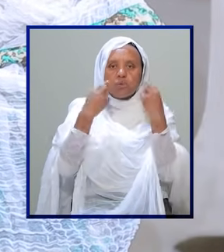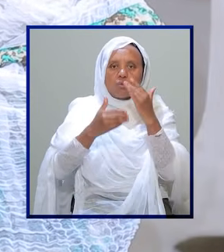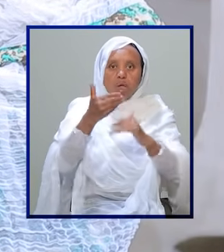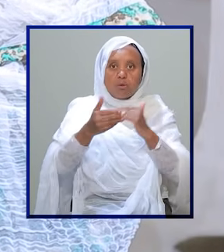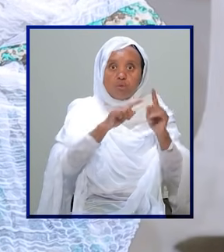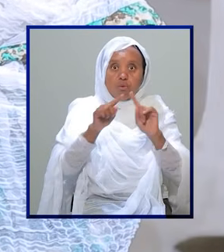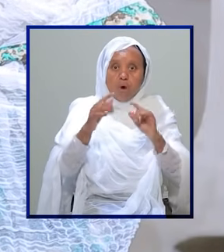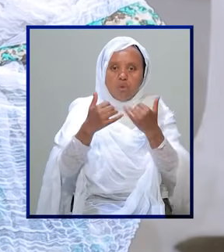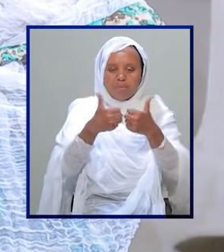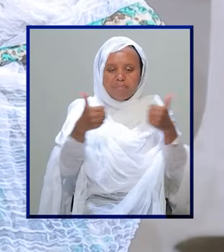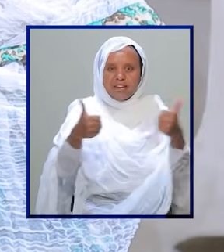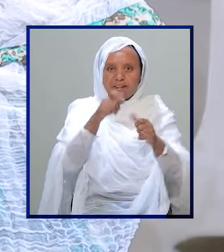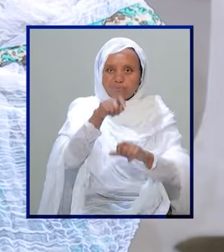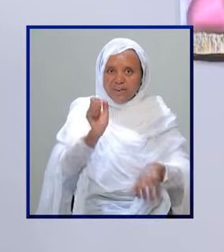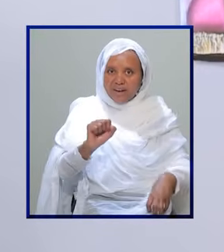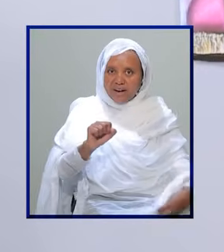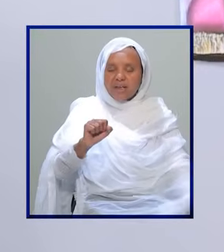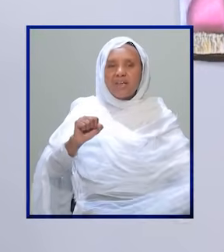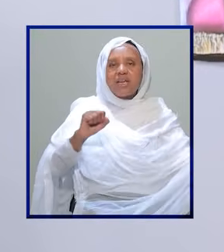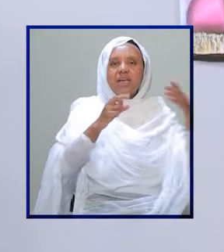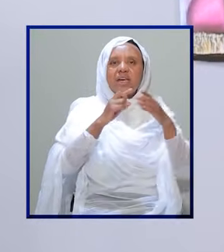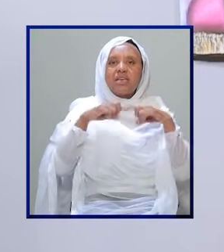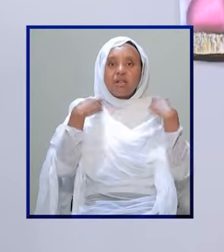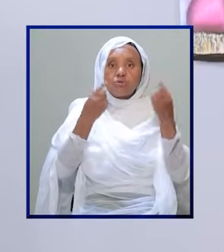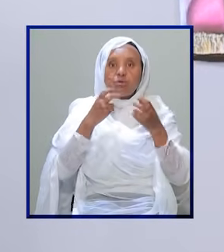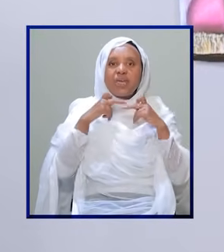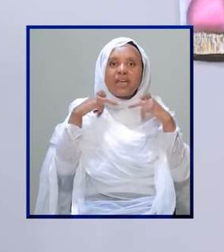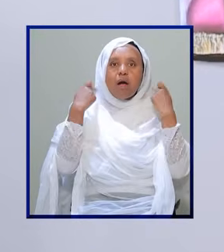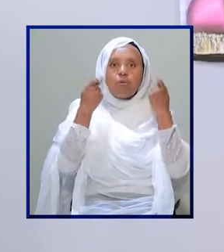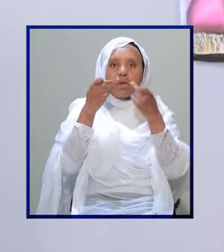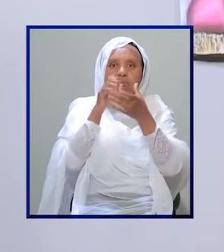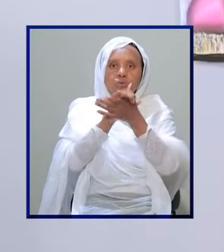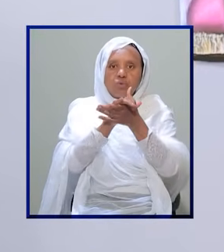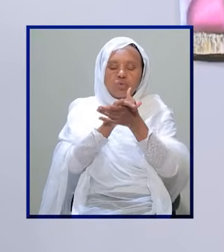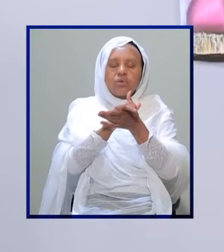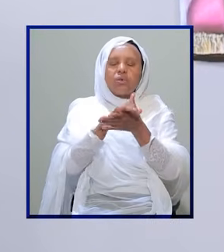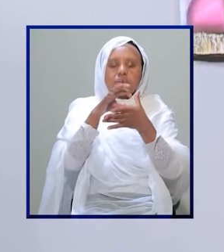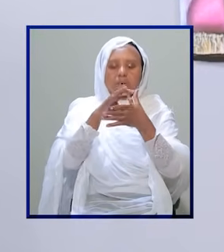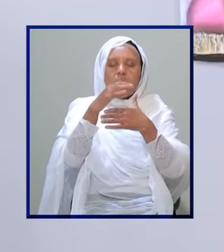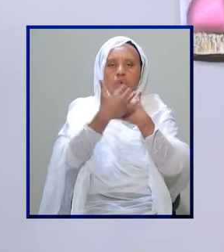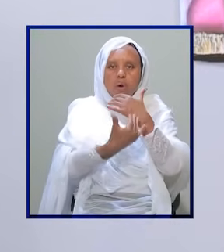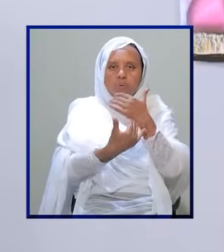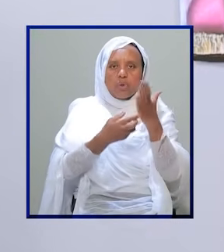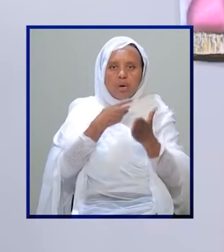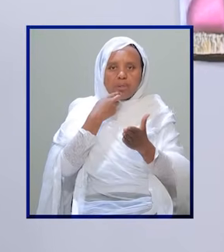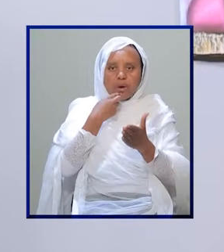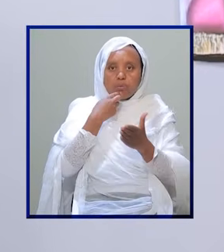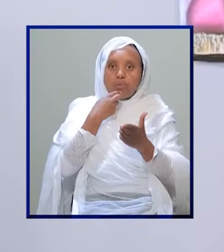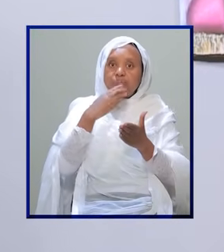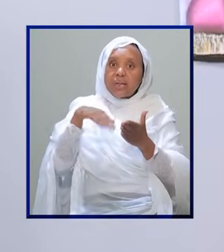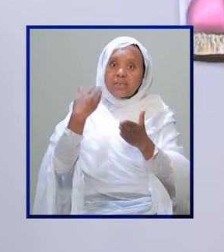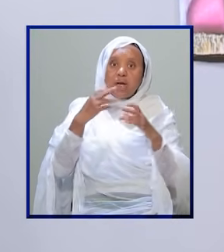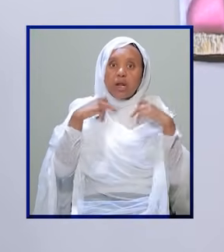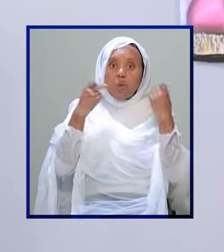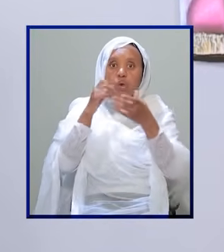ቀጥሎ እንግዲህ አሁን ደግሞ መለየት ያስፈልገናል። ከቀሳውስቱ ቀጥሎ ደግሞ የዲያቆናት ሚስቶች ስጋ ወደሙ ይቀበላሉ። ከዲያቆናት ሚስቶች